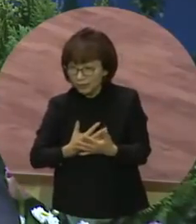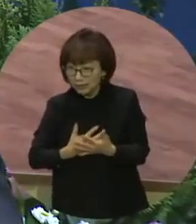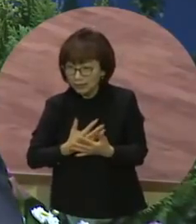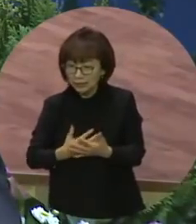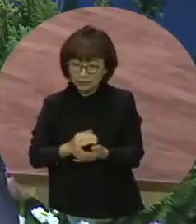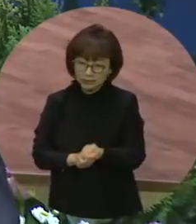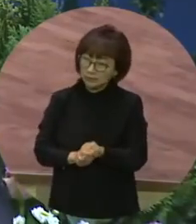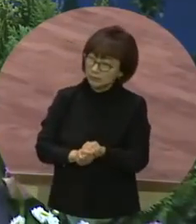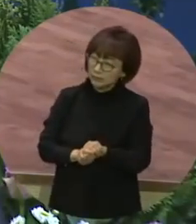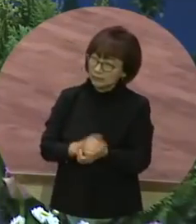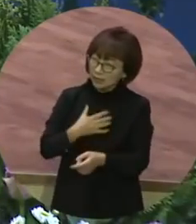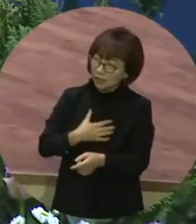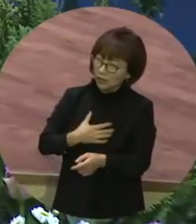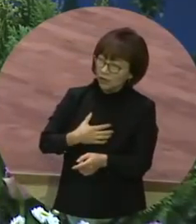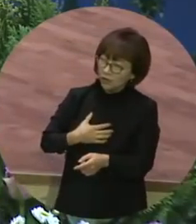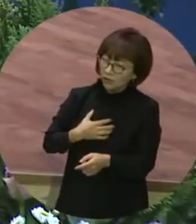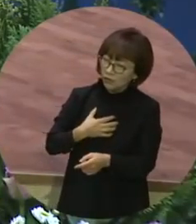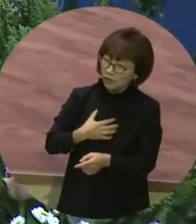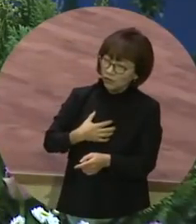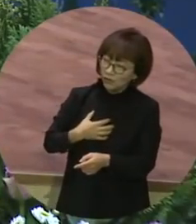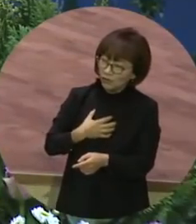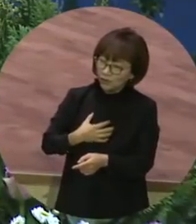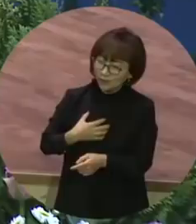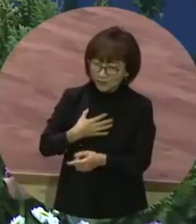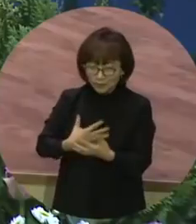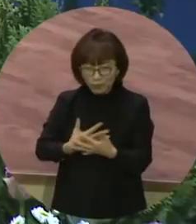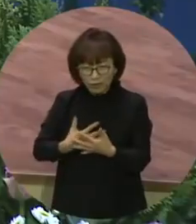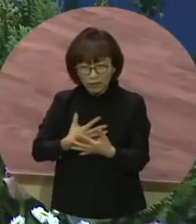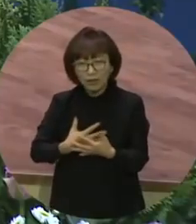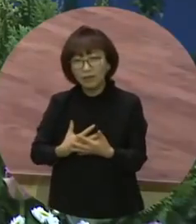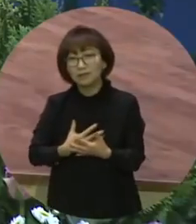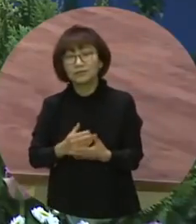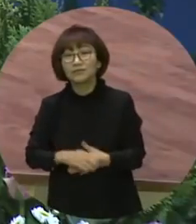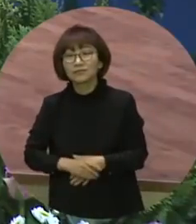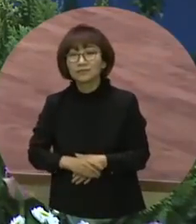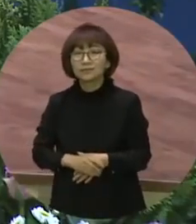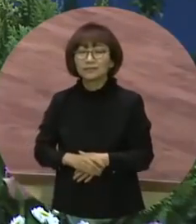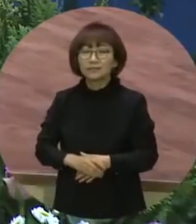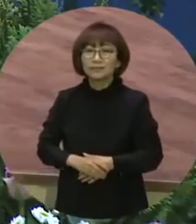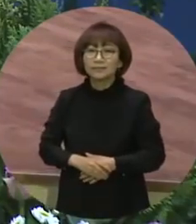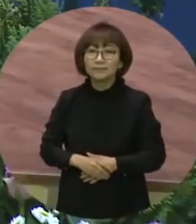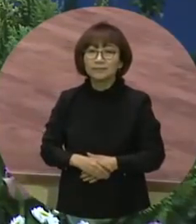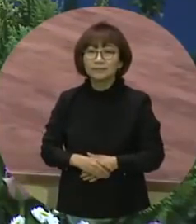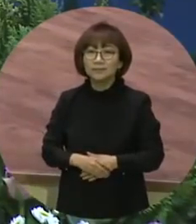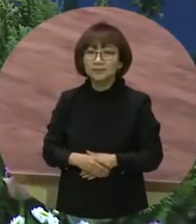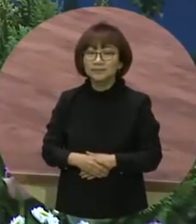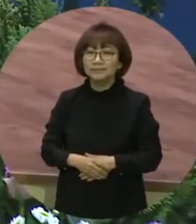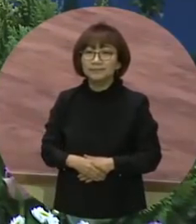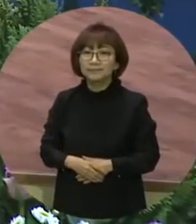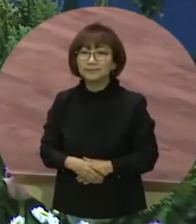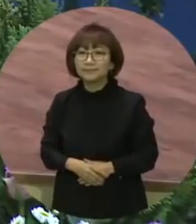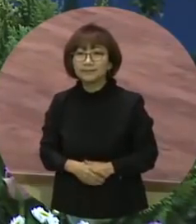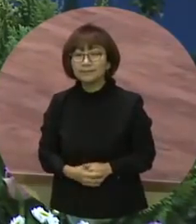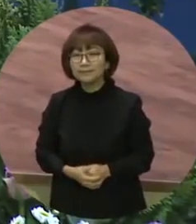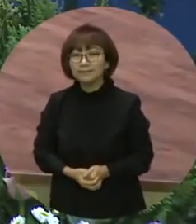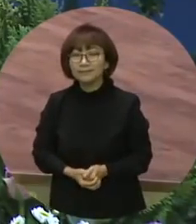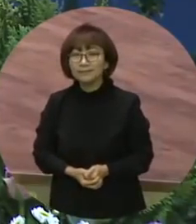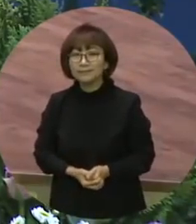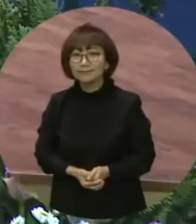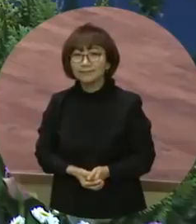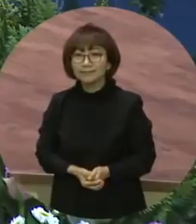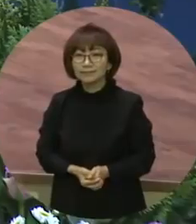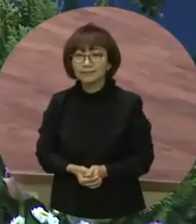두려웠어. 염려입니다. 근심입니다. 걱정입니다. 이런 것들이